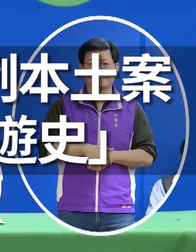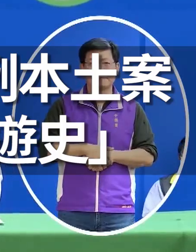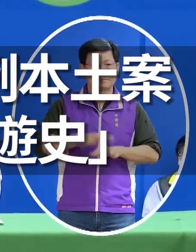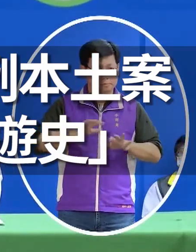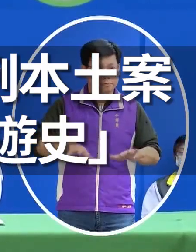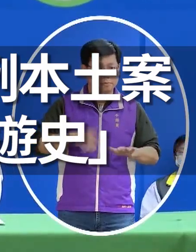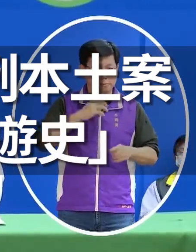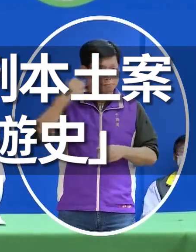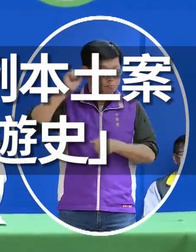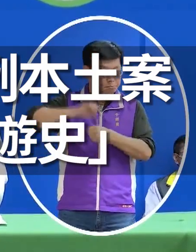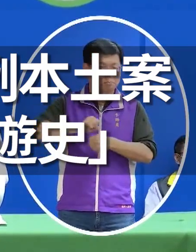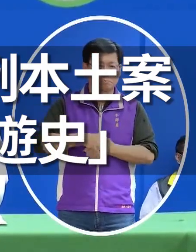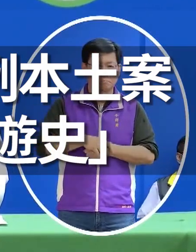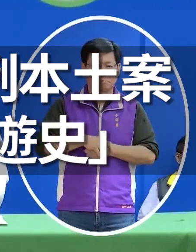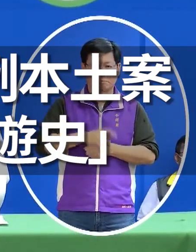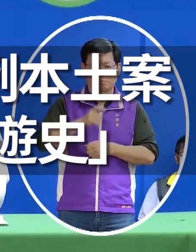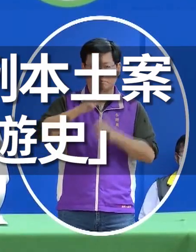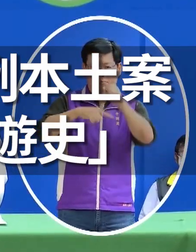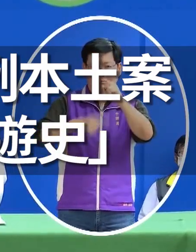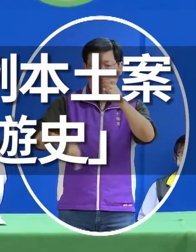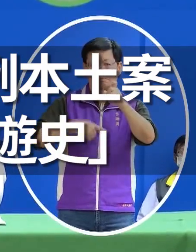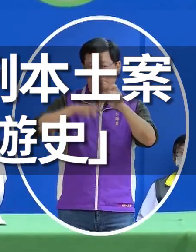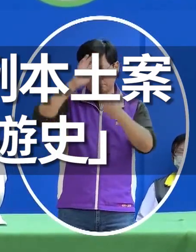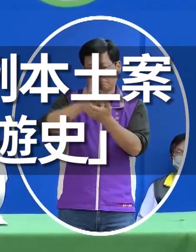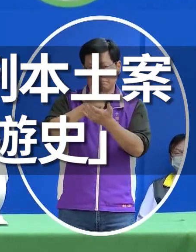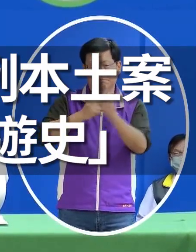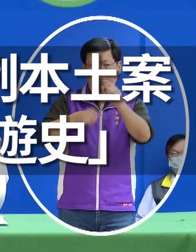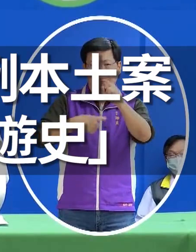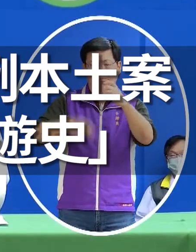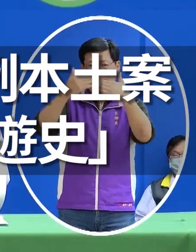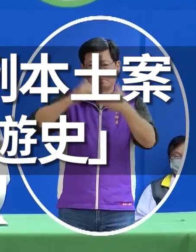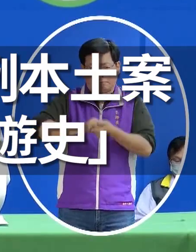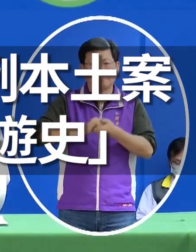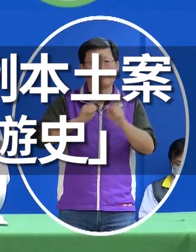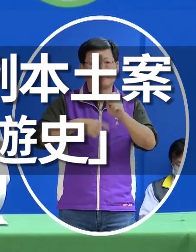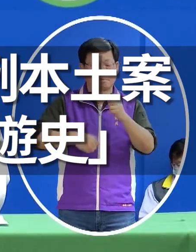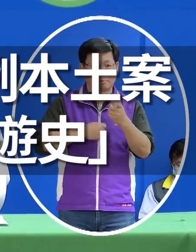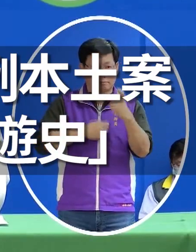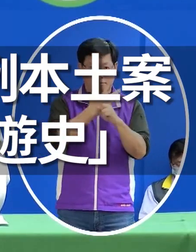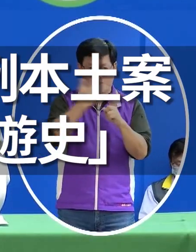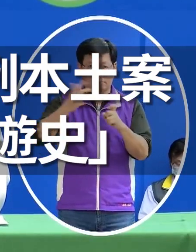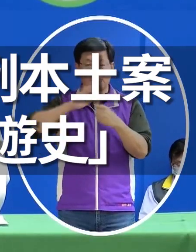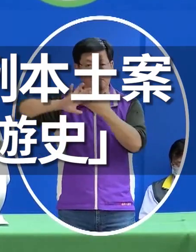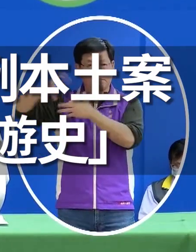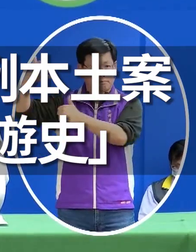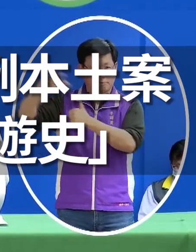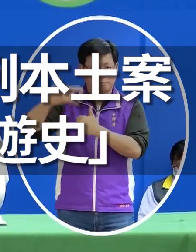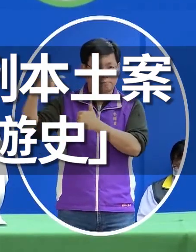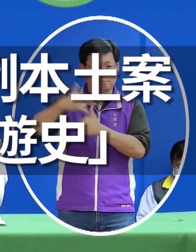今天要宣布有新增10例的确诊个案，那8例为境外移